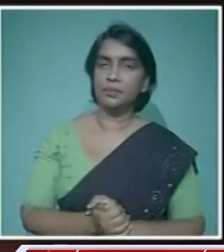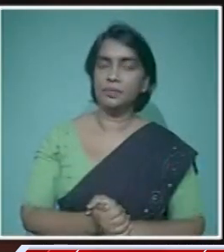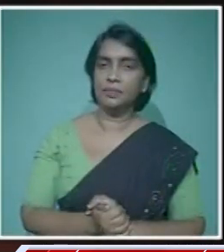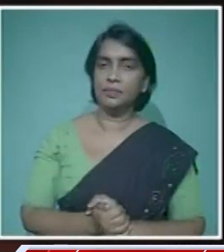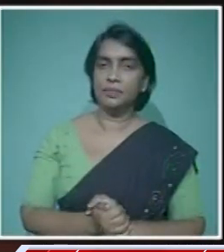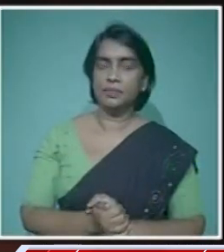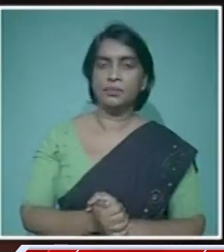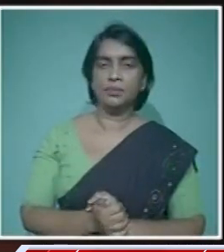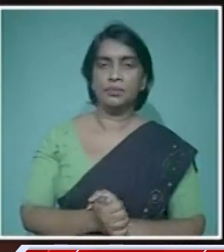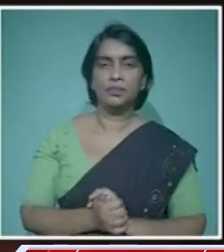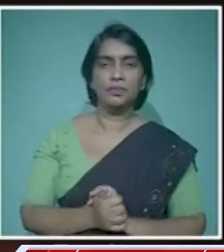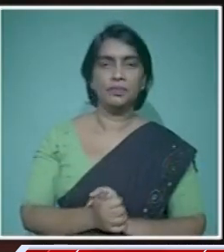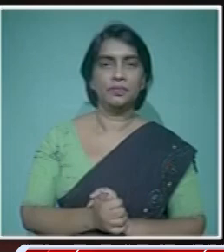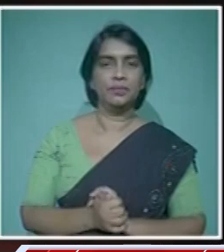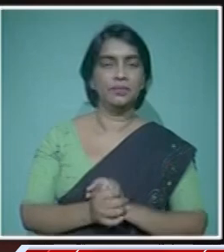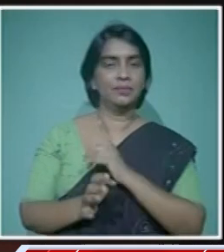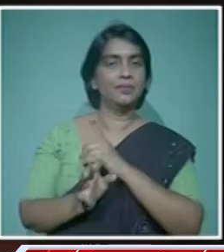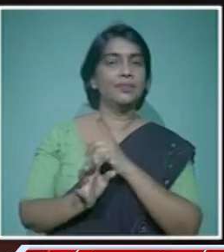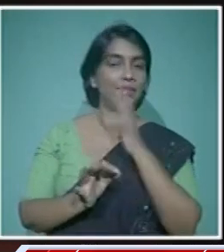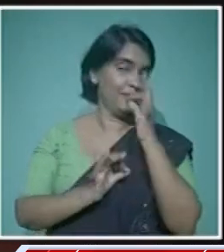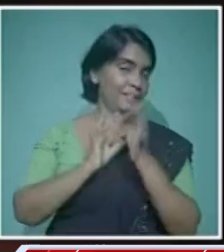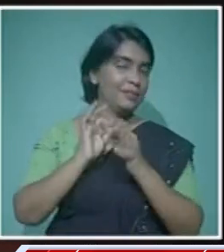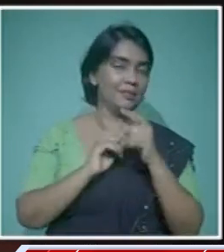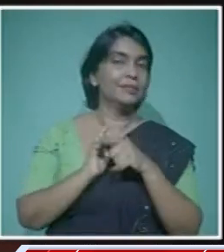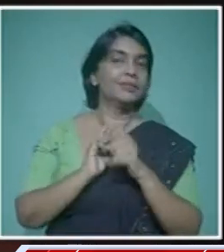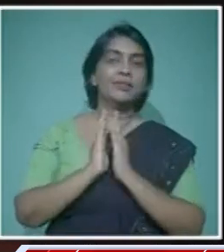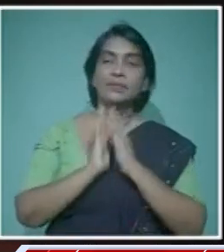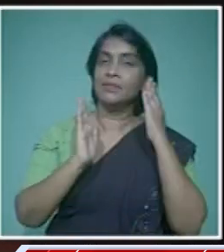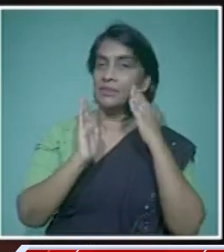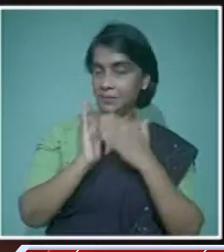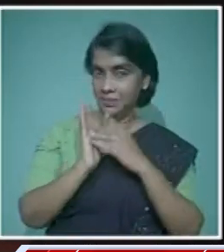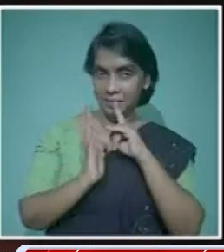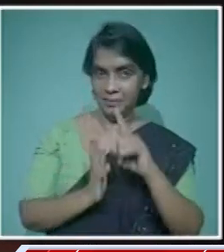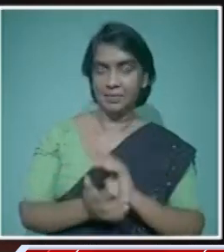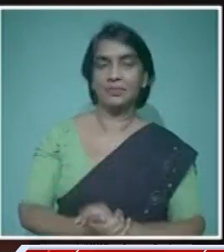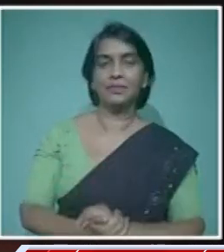කුද්දක නිකායේ සුත්ත නිපාතයේ උරග වර්ගයේ ඇතුළත් පරාභව සූත්‍රයේ මෙහෙම තියෙනවා